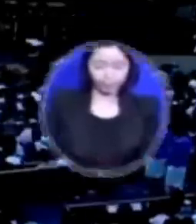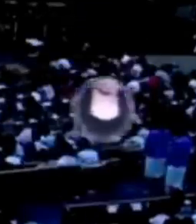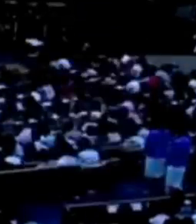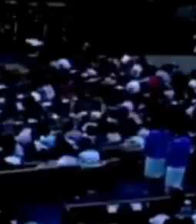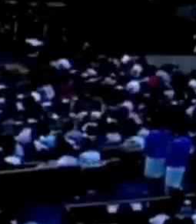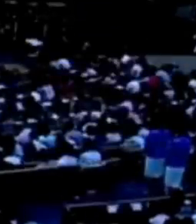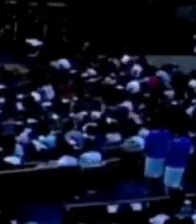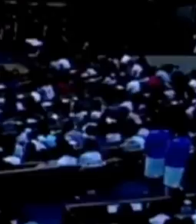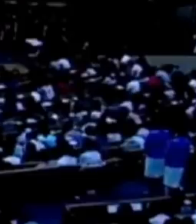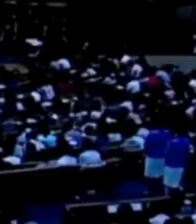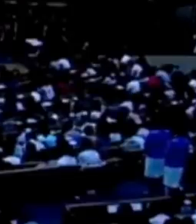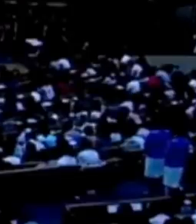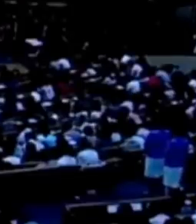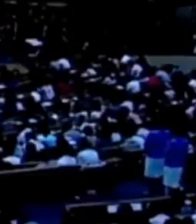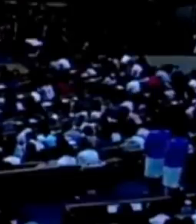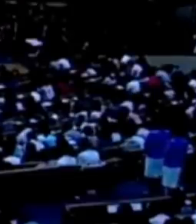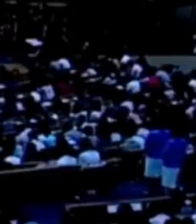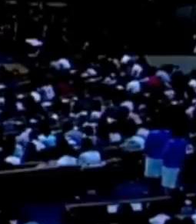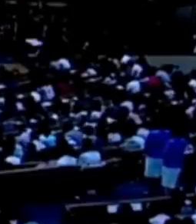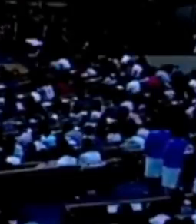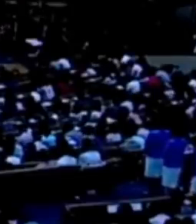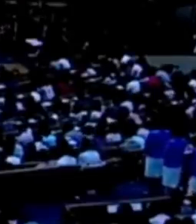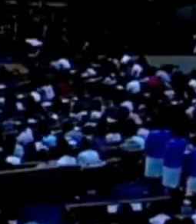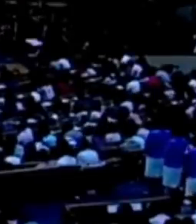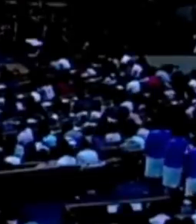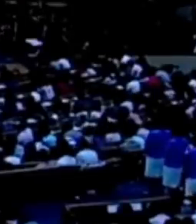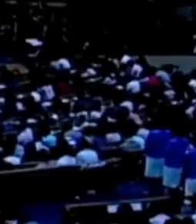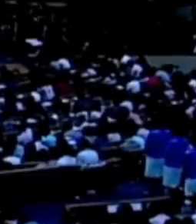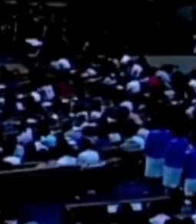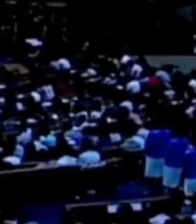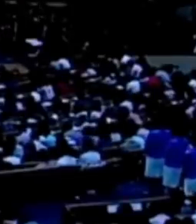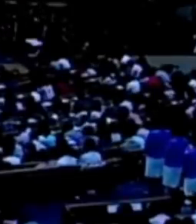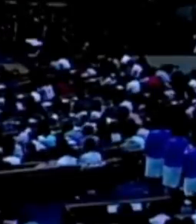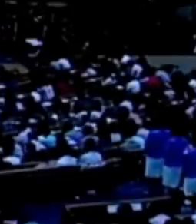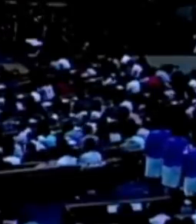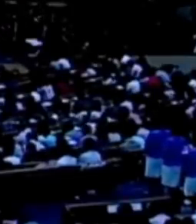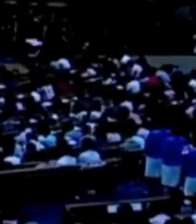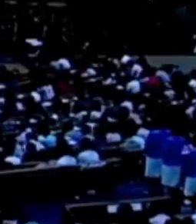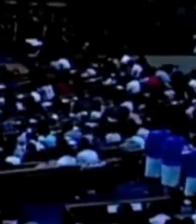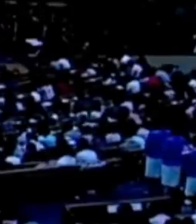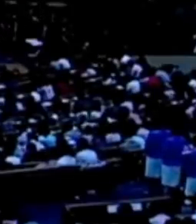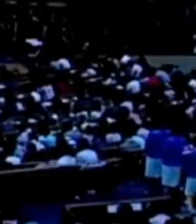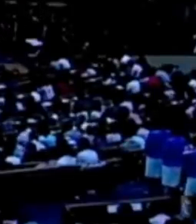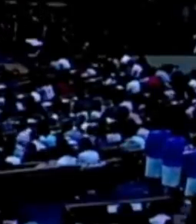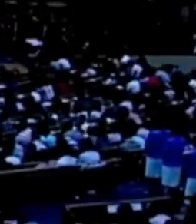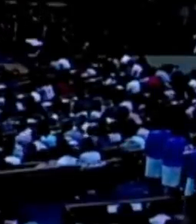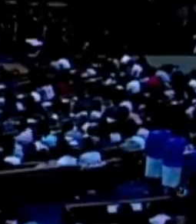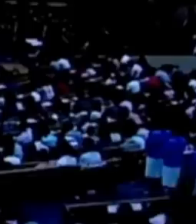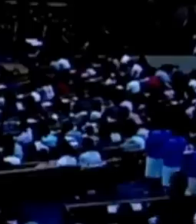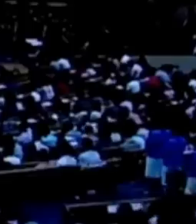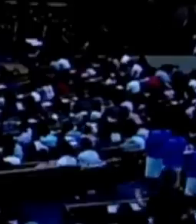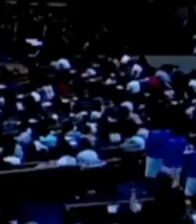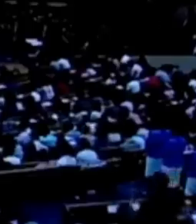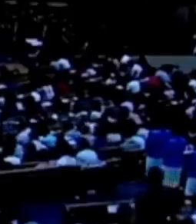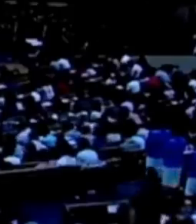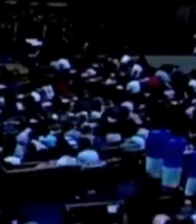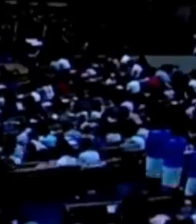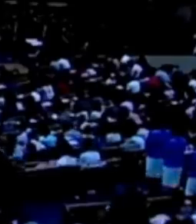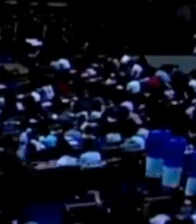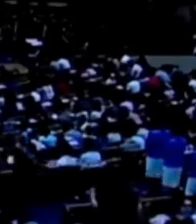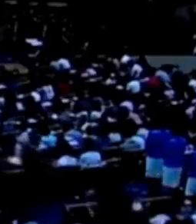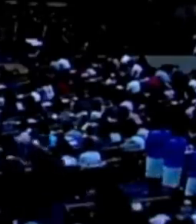하나님의 은혜를 감사한 차량 1 버전 암 역사하시고 충만하신 팀이 원을 더 사랑하면서 온 자들을